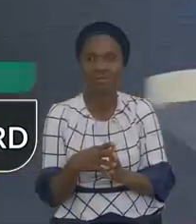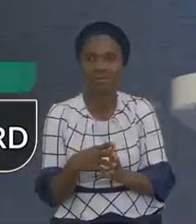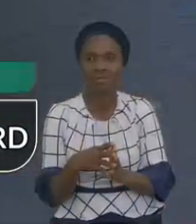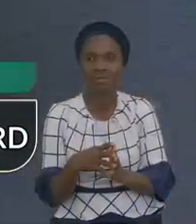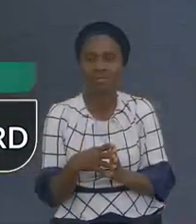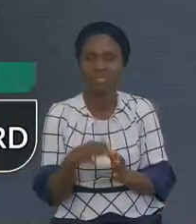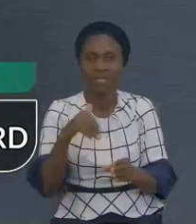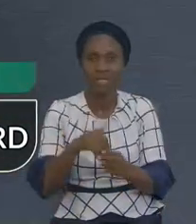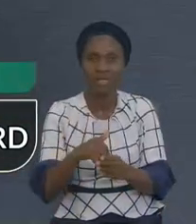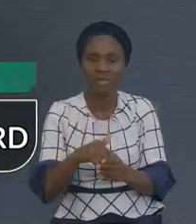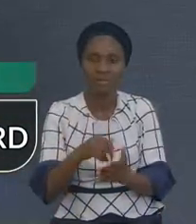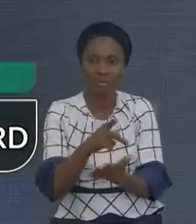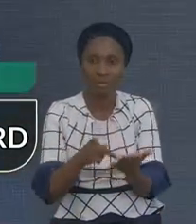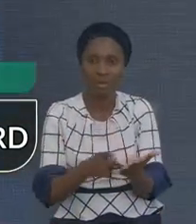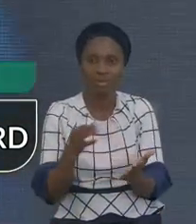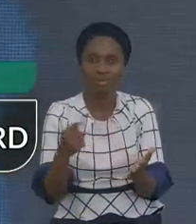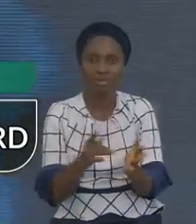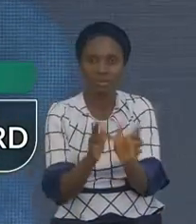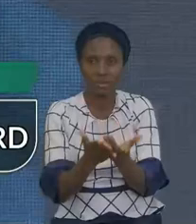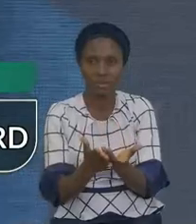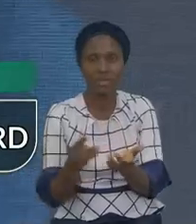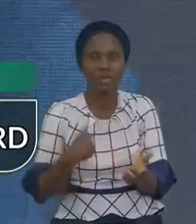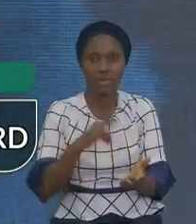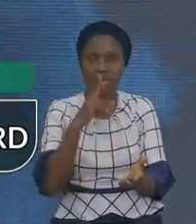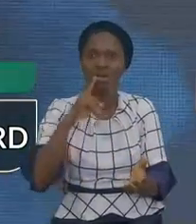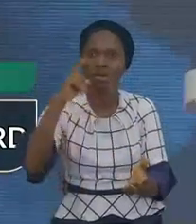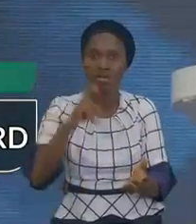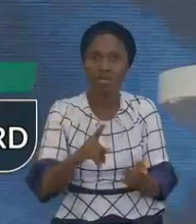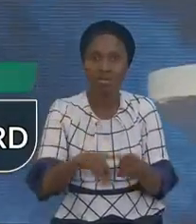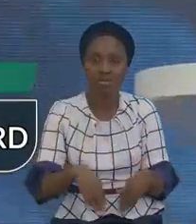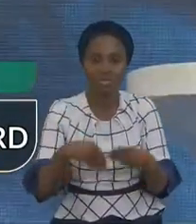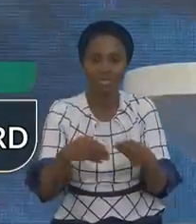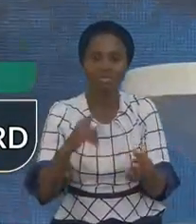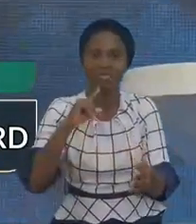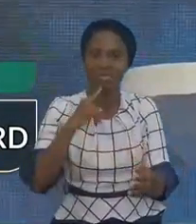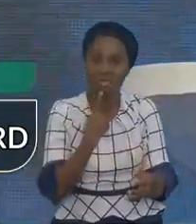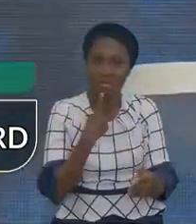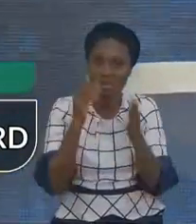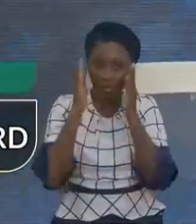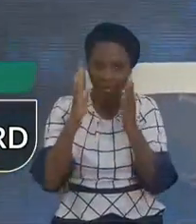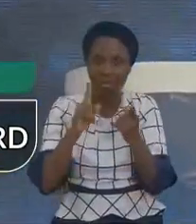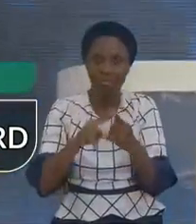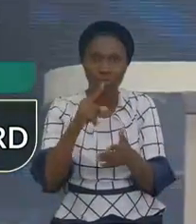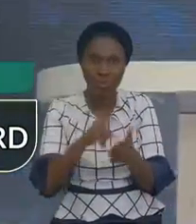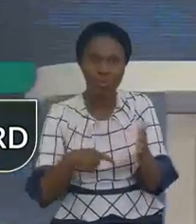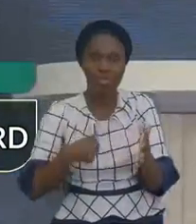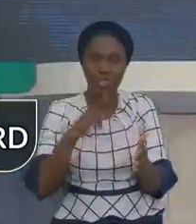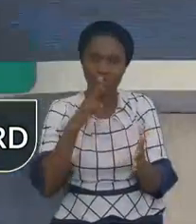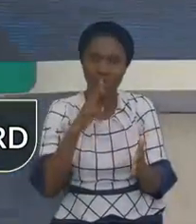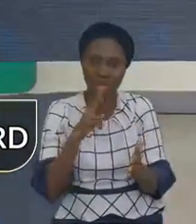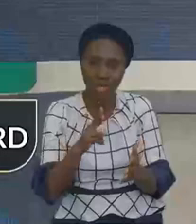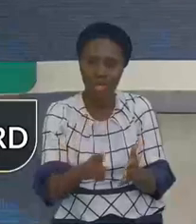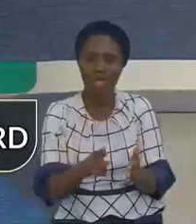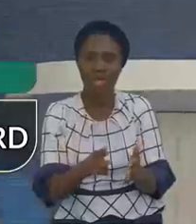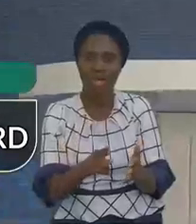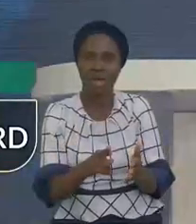on nous demande de mettre de diligence dans ce que nous poursuivons. Ça veut dire que ton esprit ne sera pas passé par là à